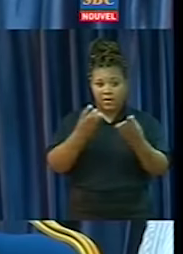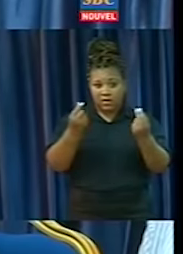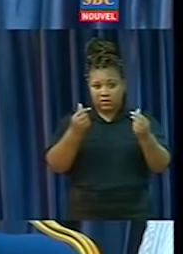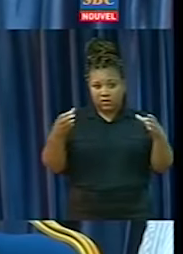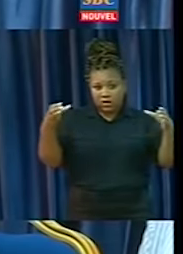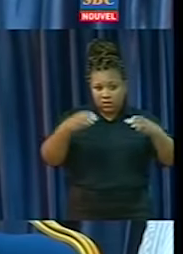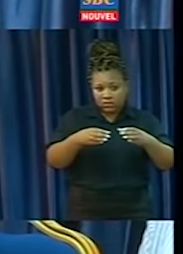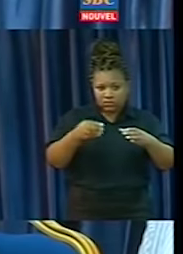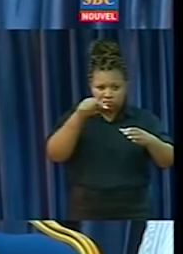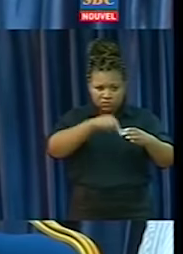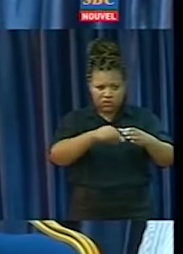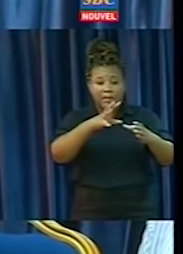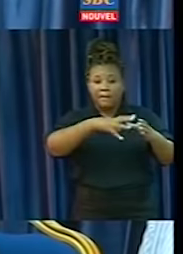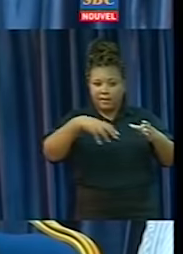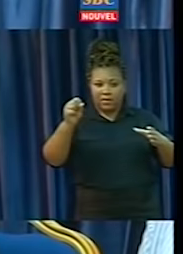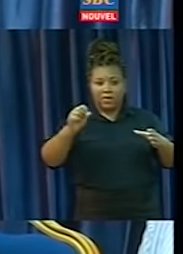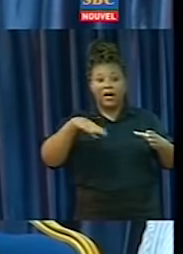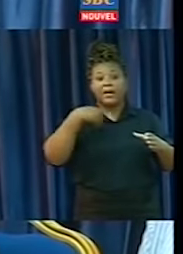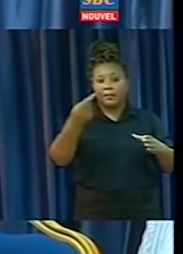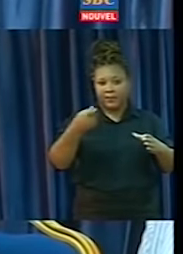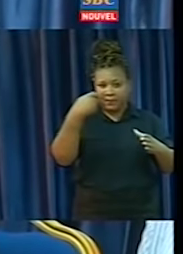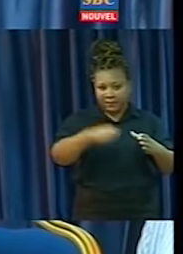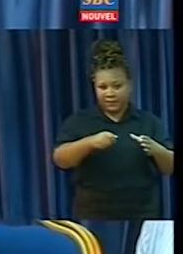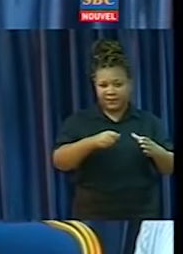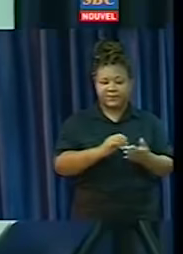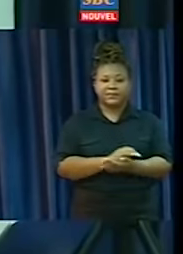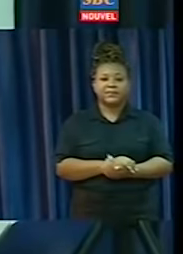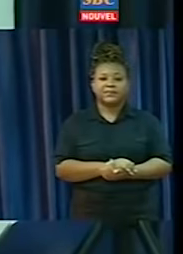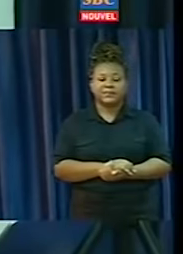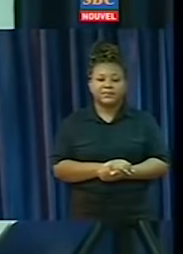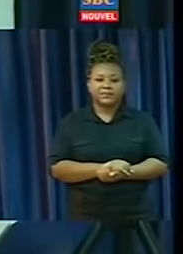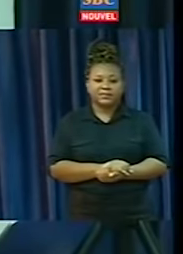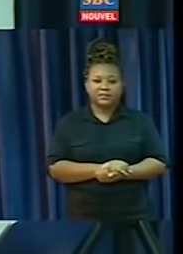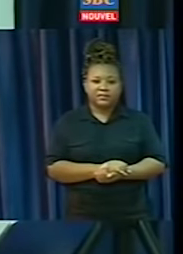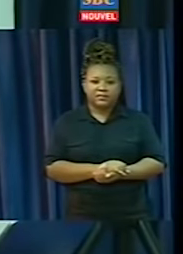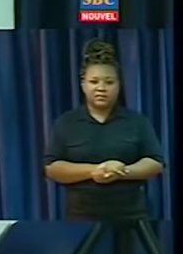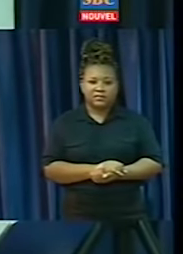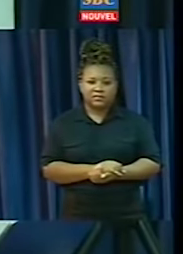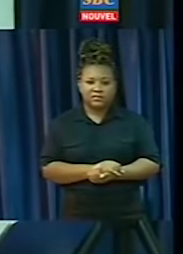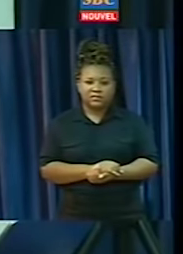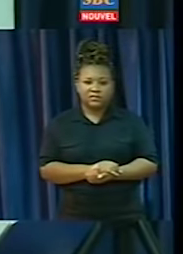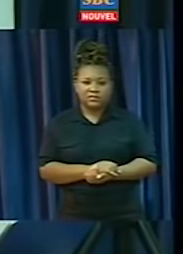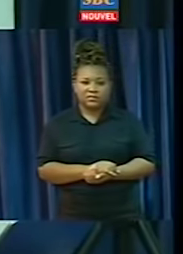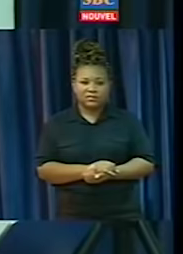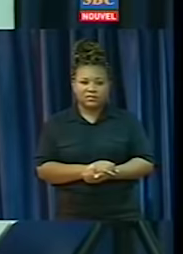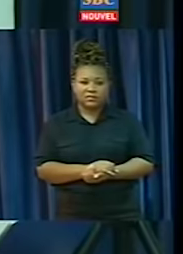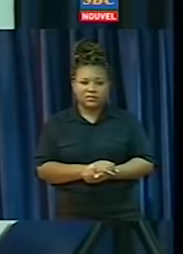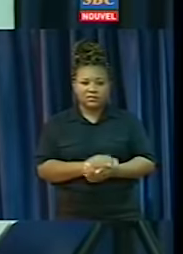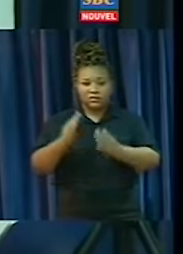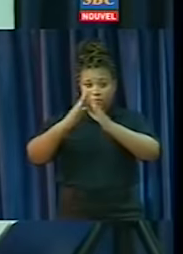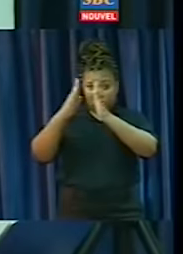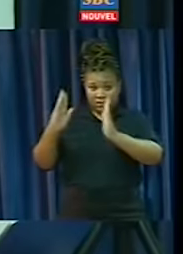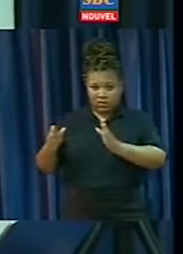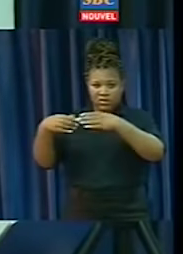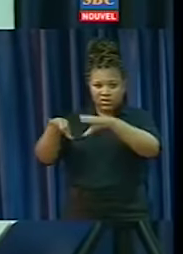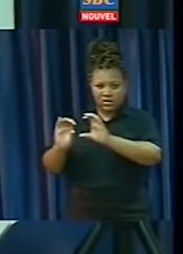que jusqu'à présent, je peux remarquer beaucoup d'intérêt par bon business pour faire l'application pour sa l'assistance salaire. La Banque